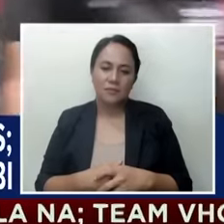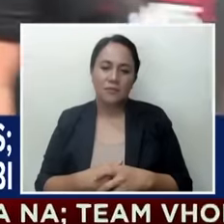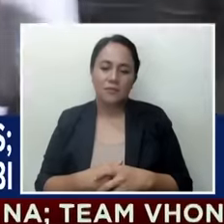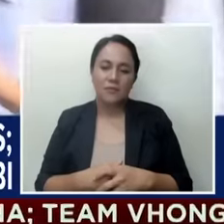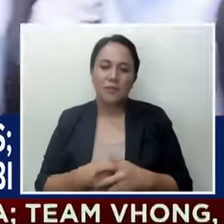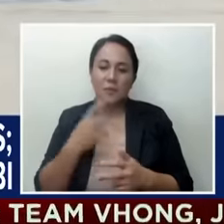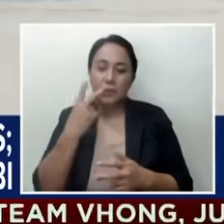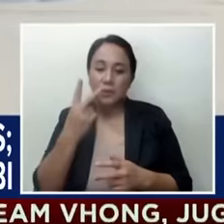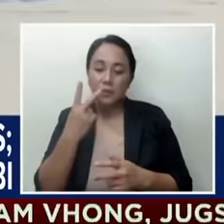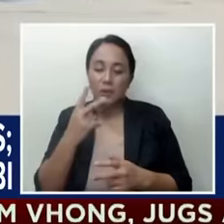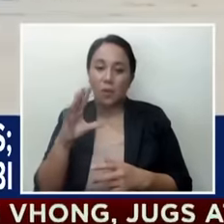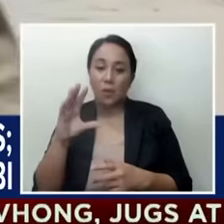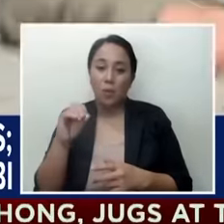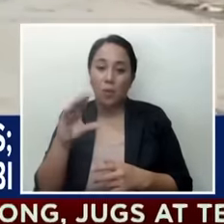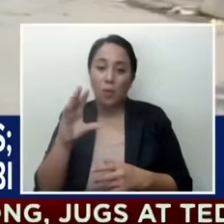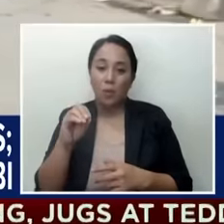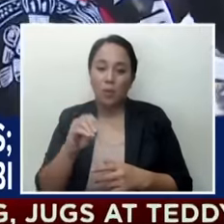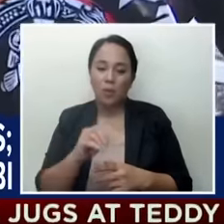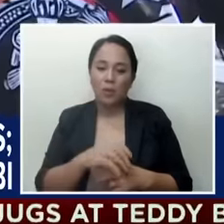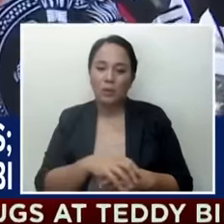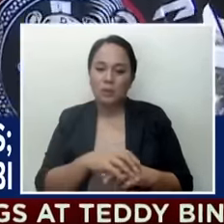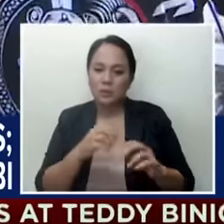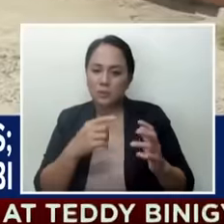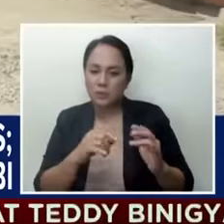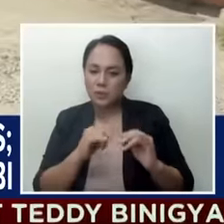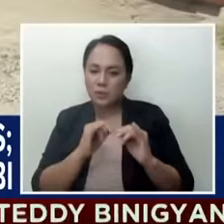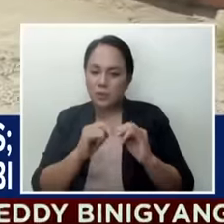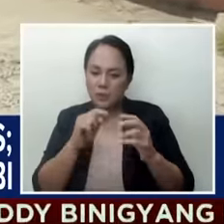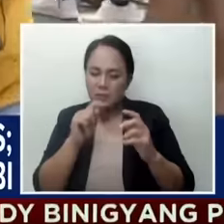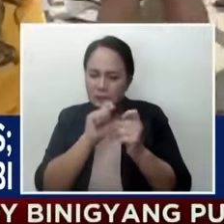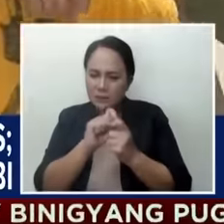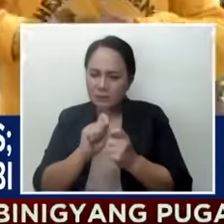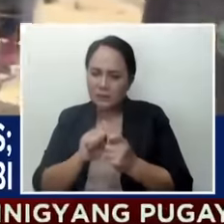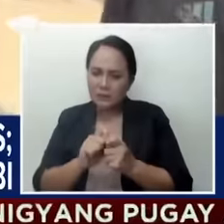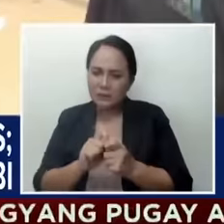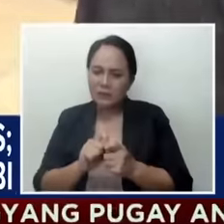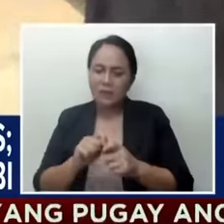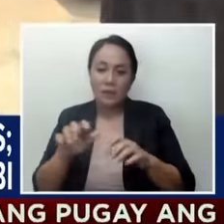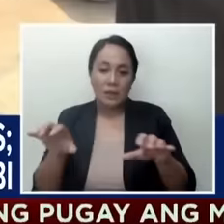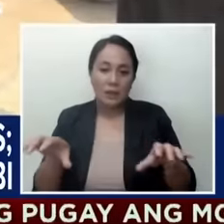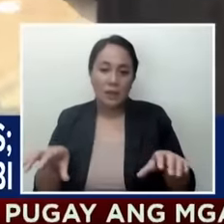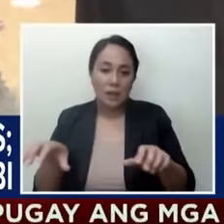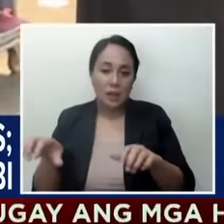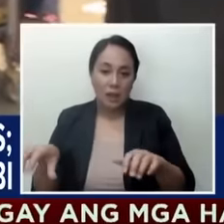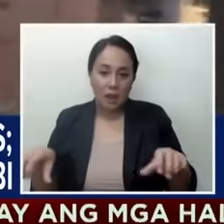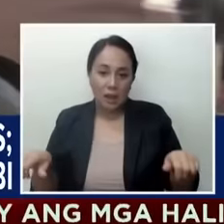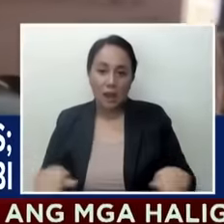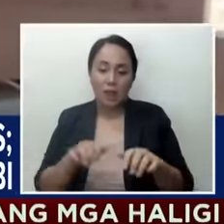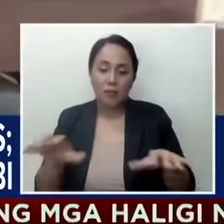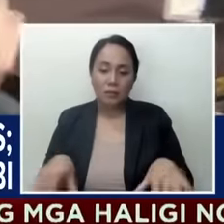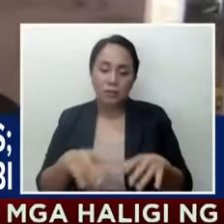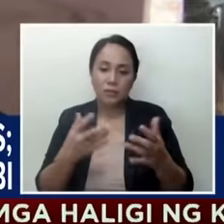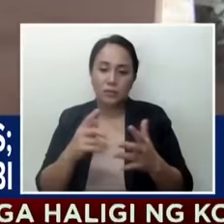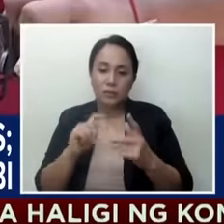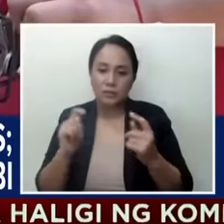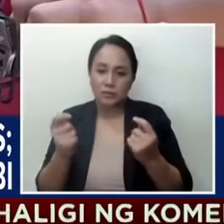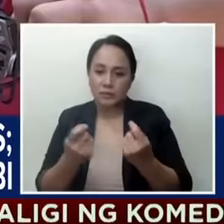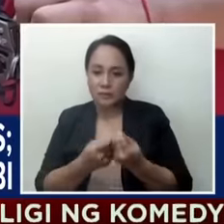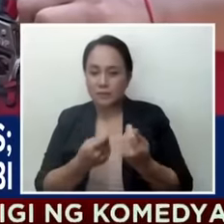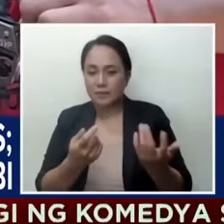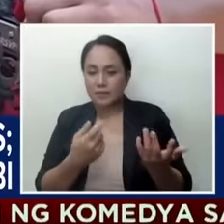Naabutan namin si Coco Martin na binubusisi ang mga detalye ng kukunang action scene. Pasok! Exit ko, mauuna to, saka sumunod